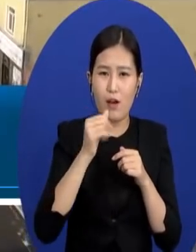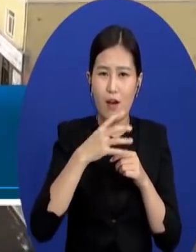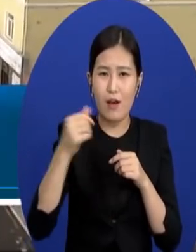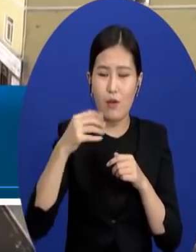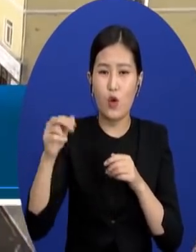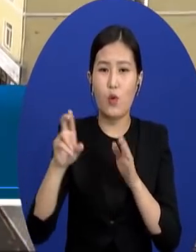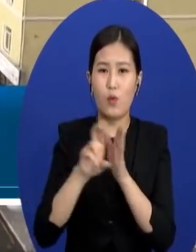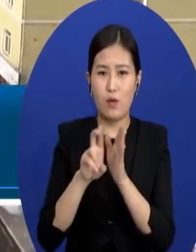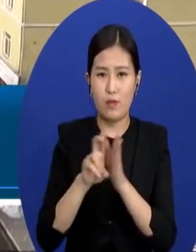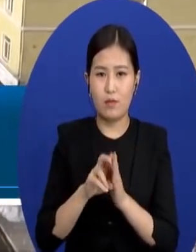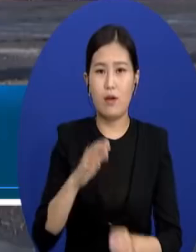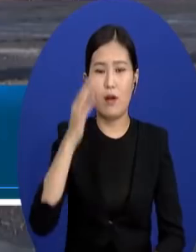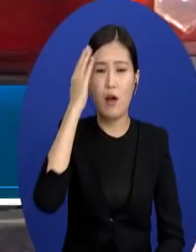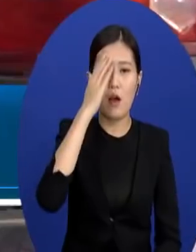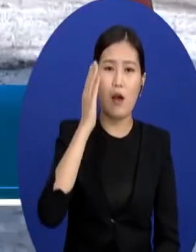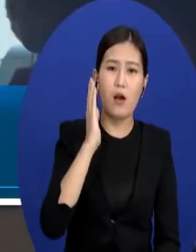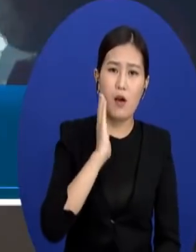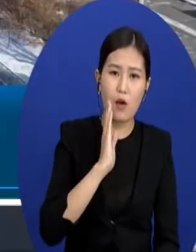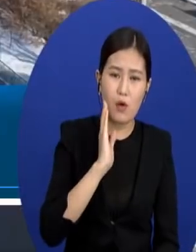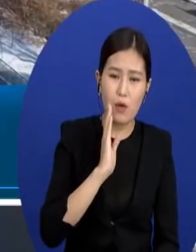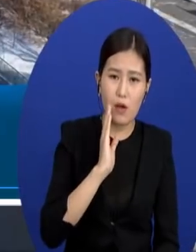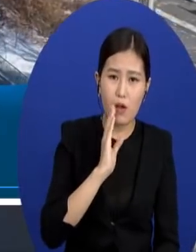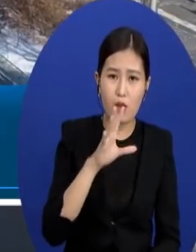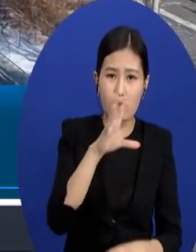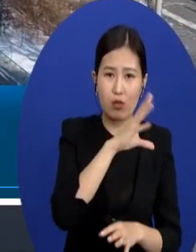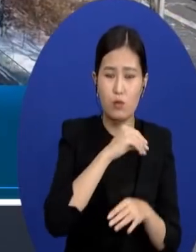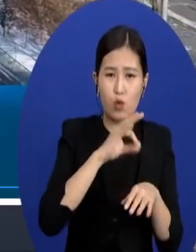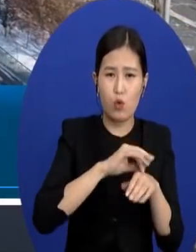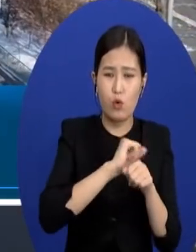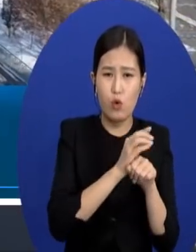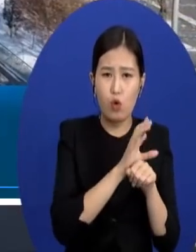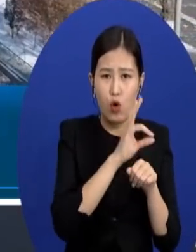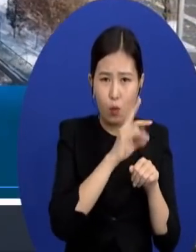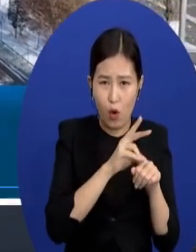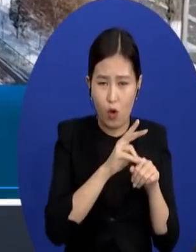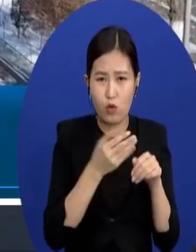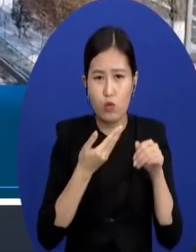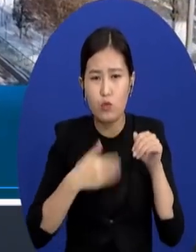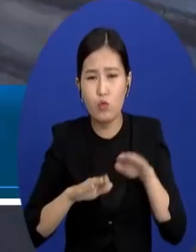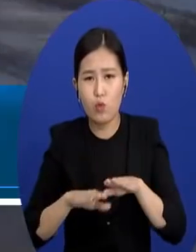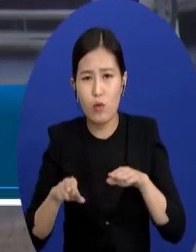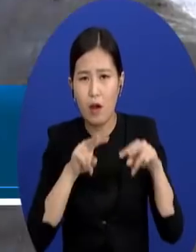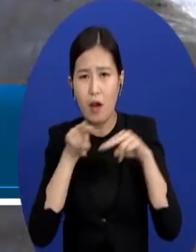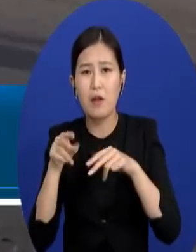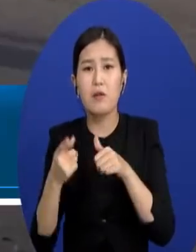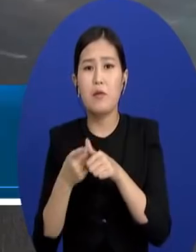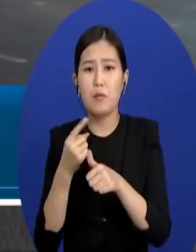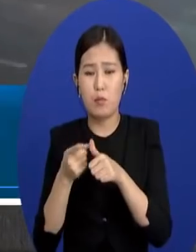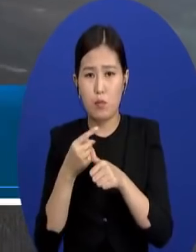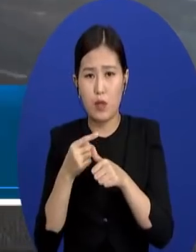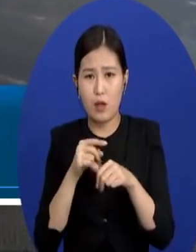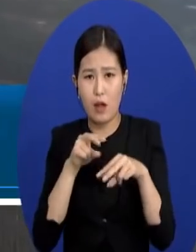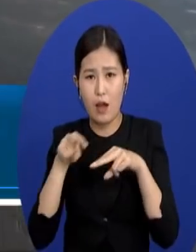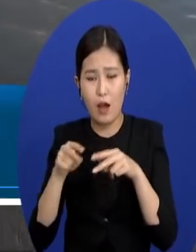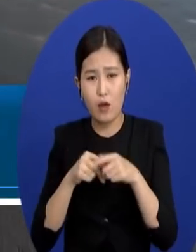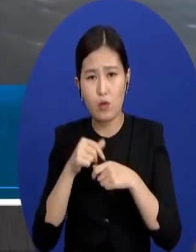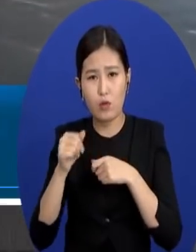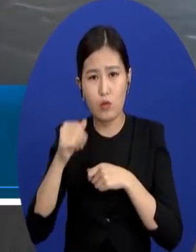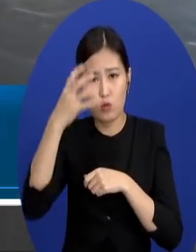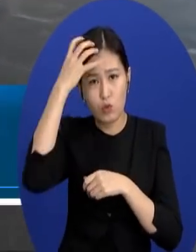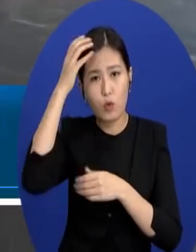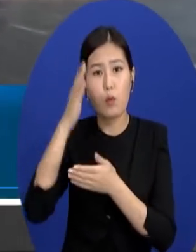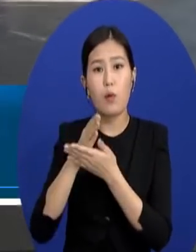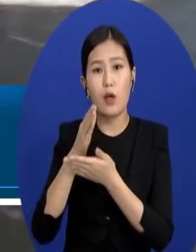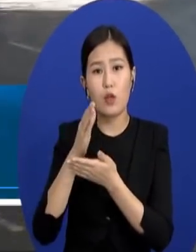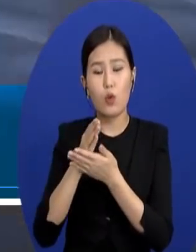асар хамгаалагч нь ковидоор өвдсөн тохиолдолд хүүхдүүд бас өндөр наснуудыг хэн халамжлах вэ? Үүнд тусгайсан төсөв хөрөнгө байдаг уу? Энэ тухай цагийн